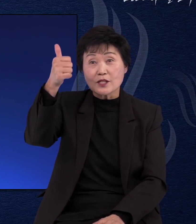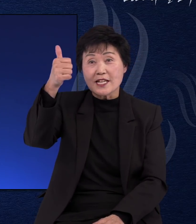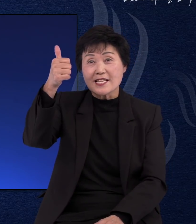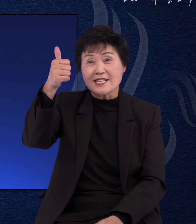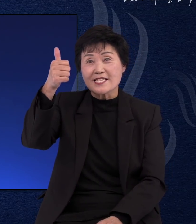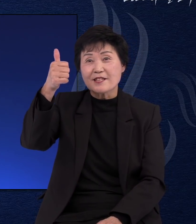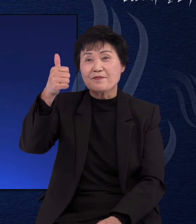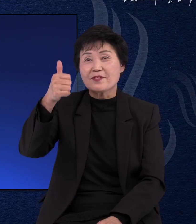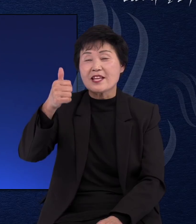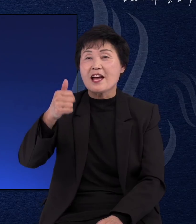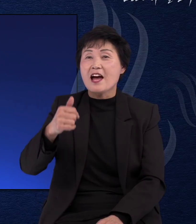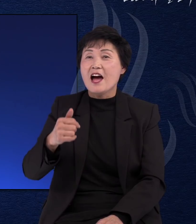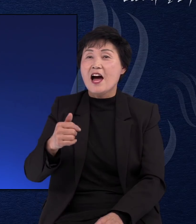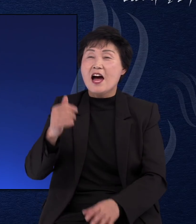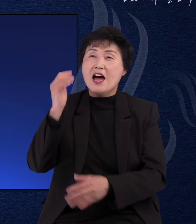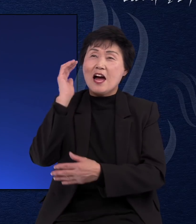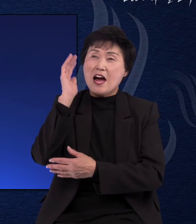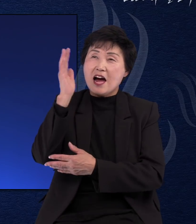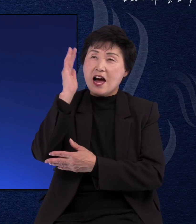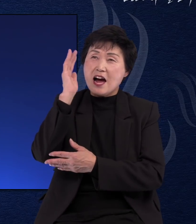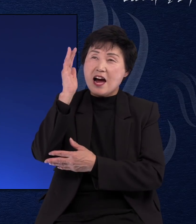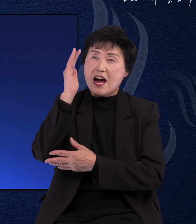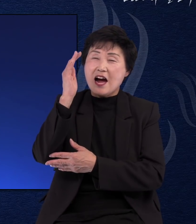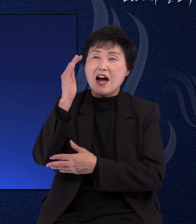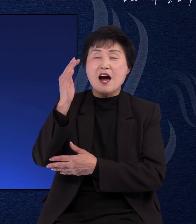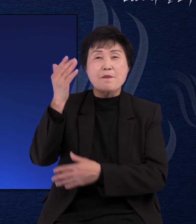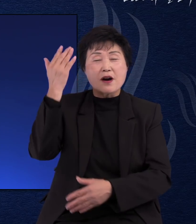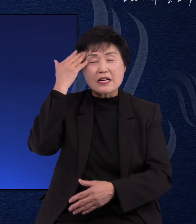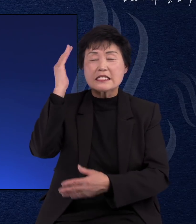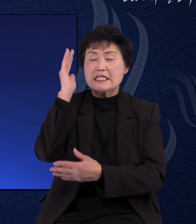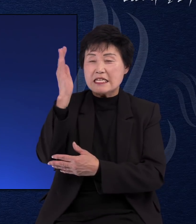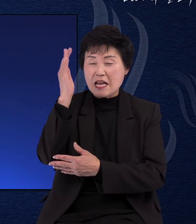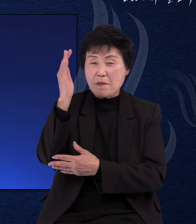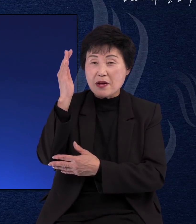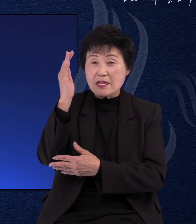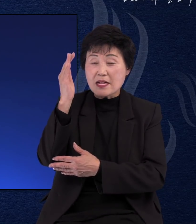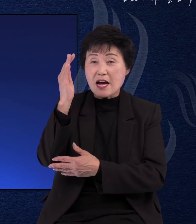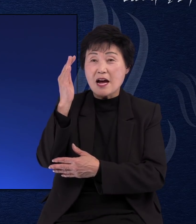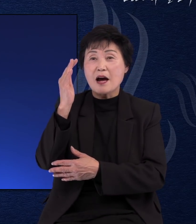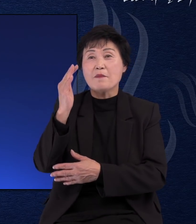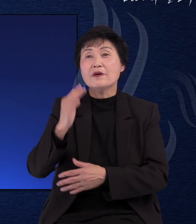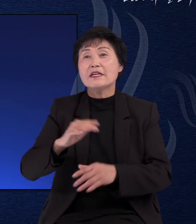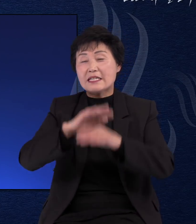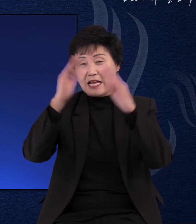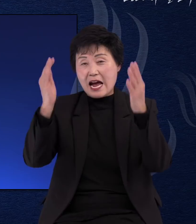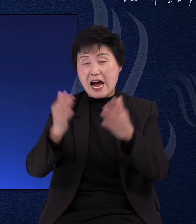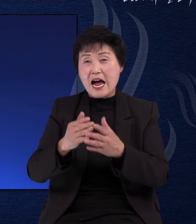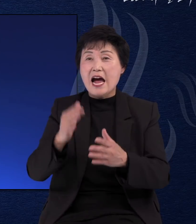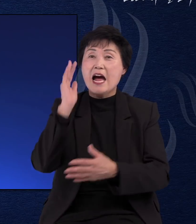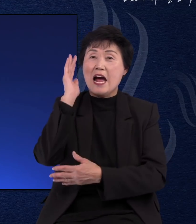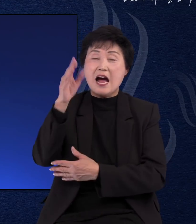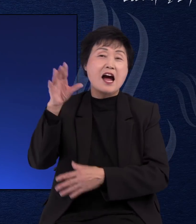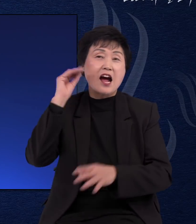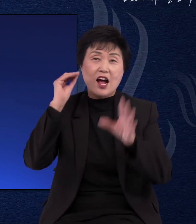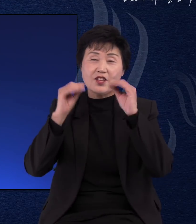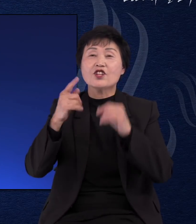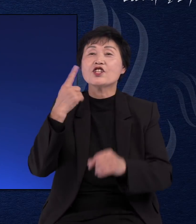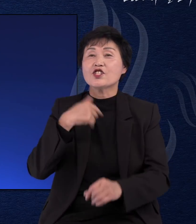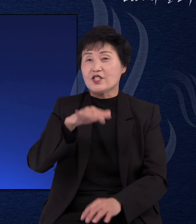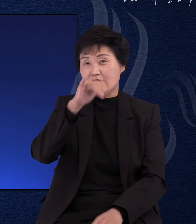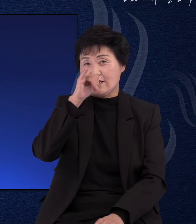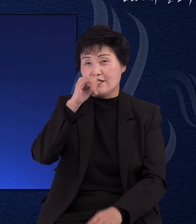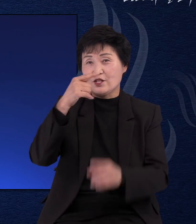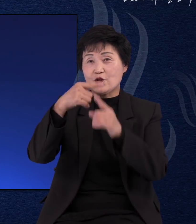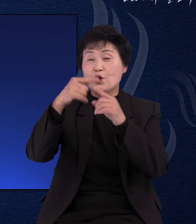뭐 교회들이나 세미나나 신학교들이 세미나를 안 해본 게 없을 정도로 저에게도 꿈 같은 교회였지만, 전혀 그게 제 마음에